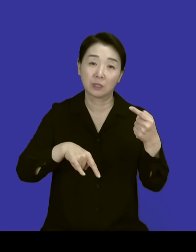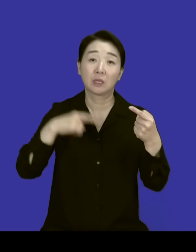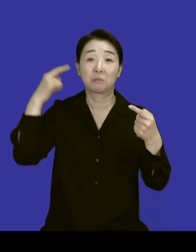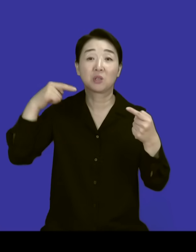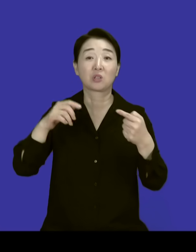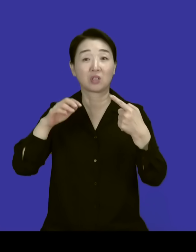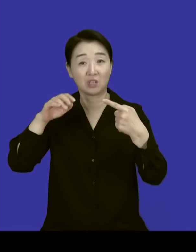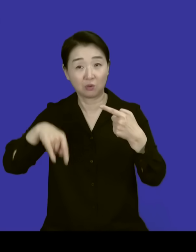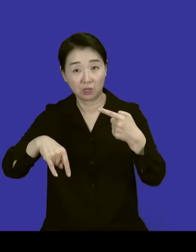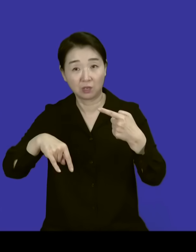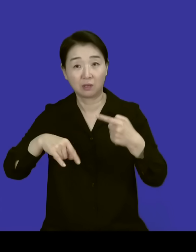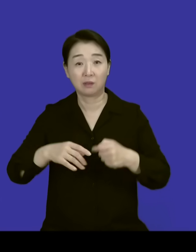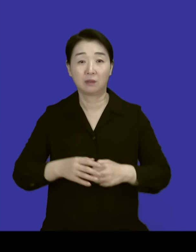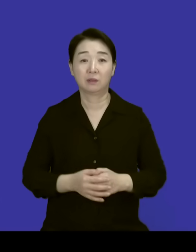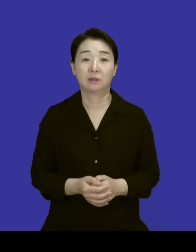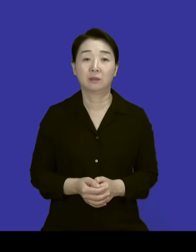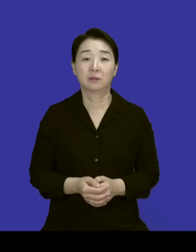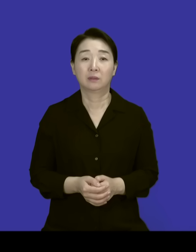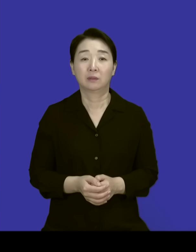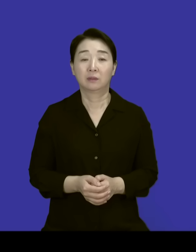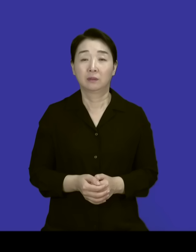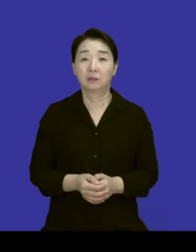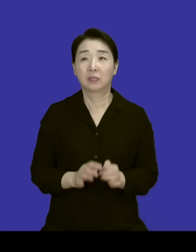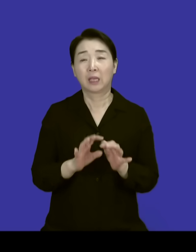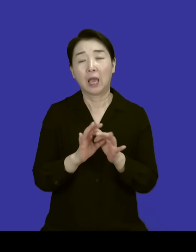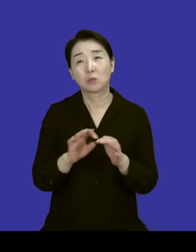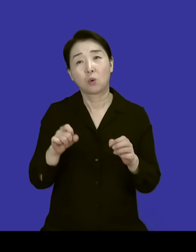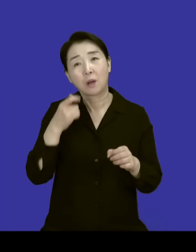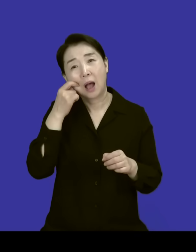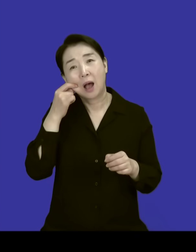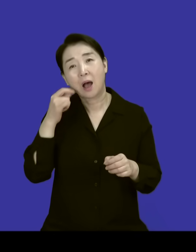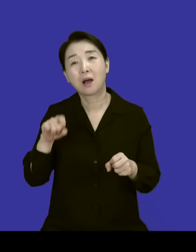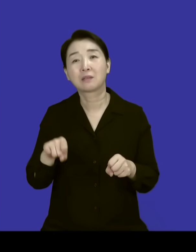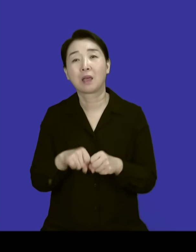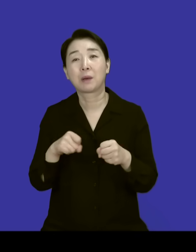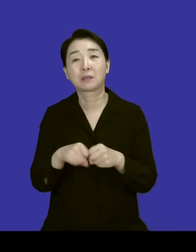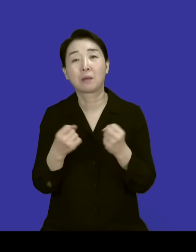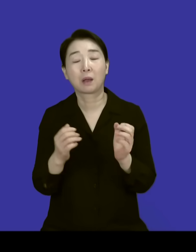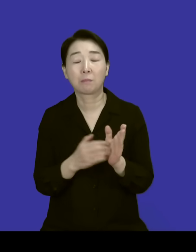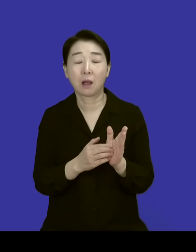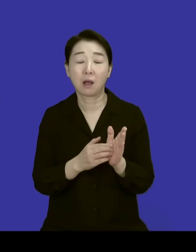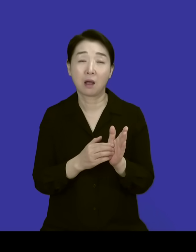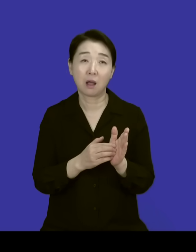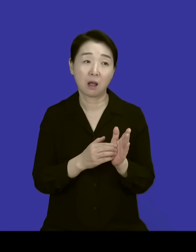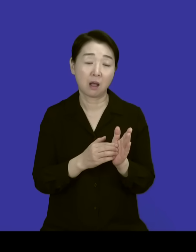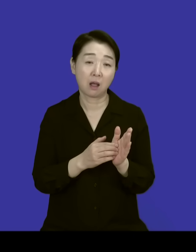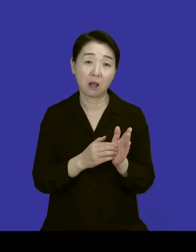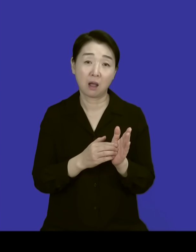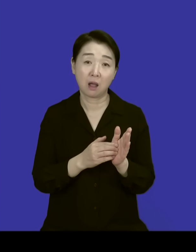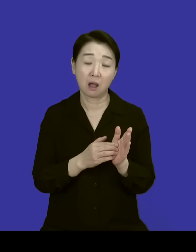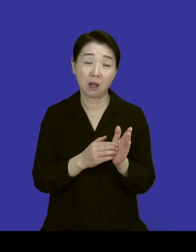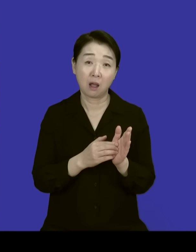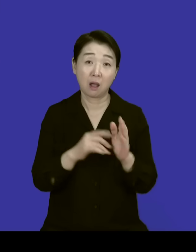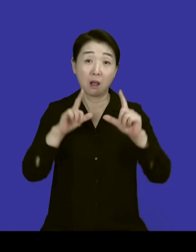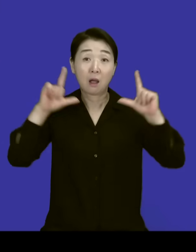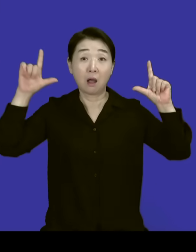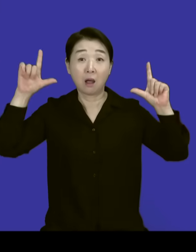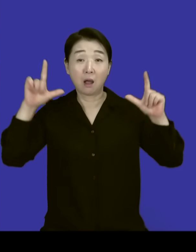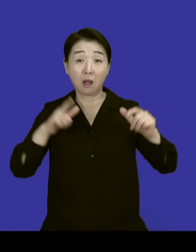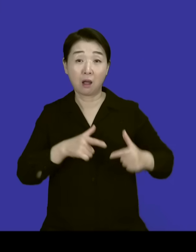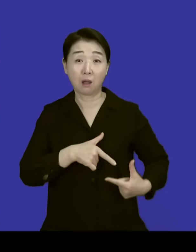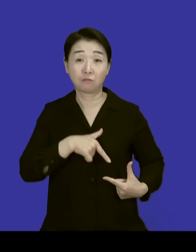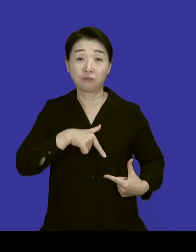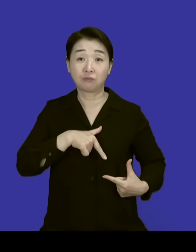1등하고 막 계속 갔어요. 진짜 그러면서 막 영예, 부 제가 막 수면 위로 떠오르고